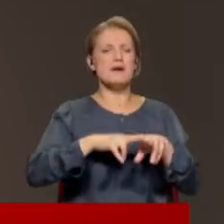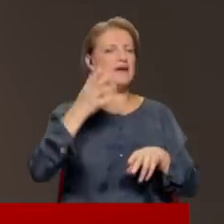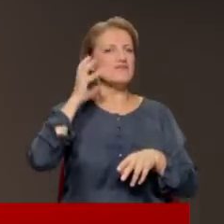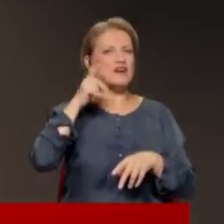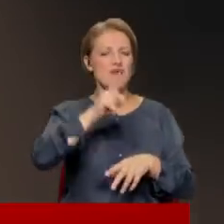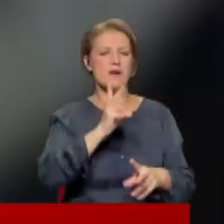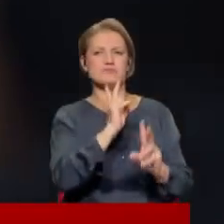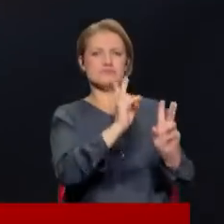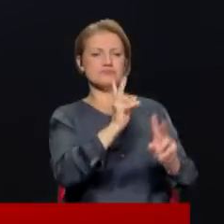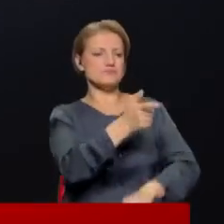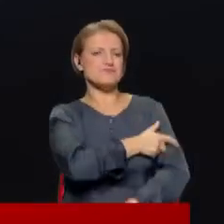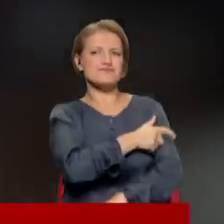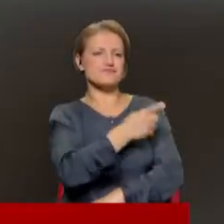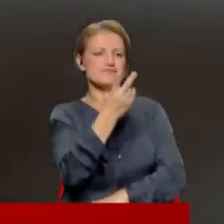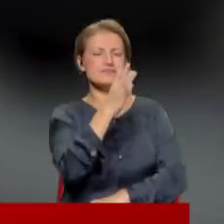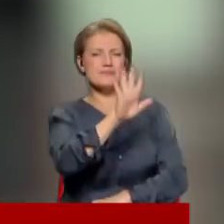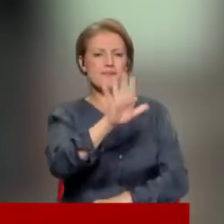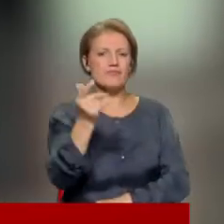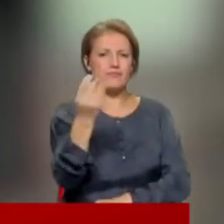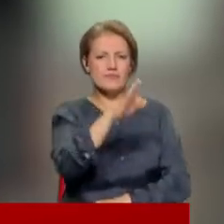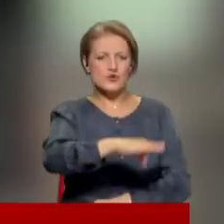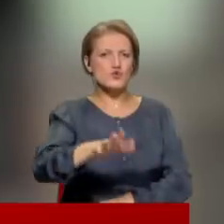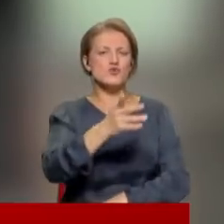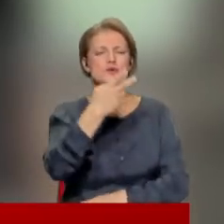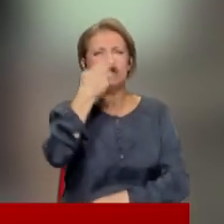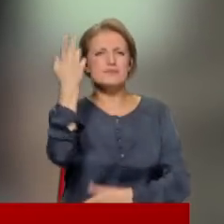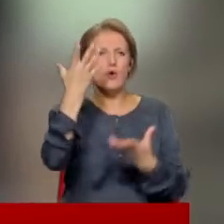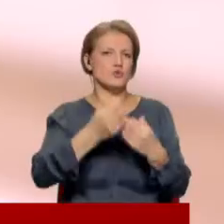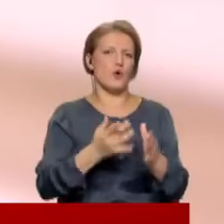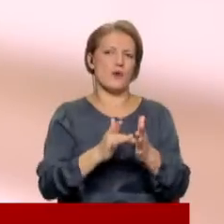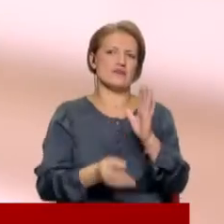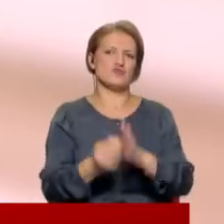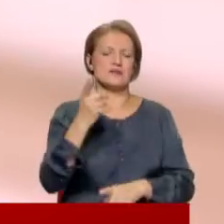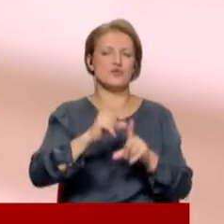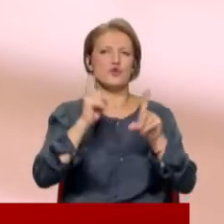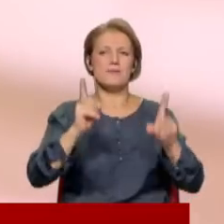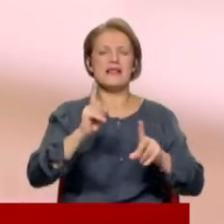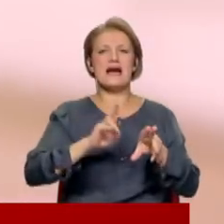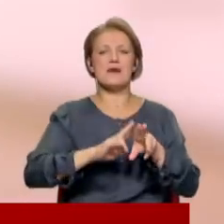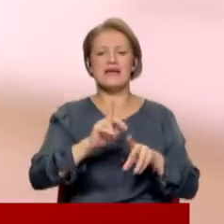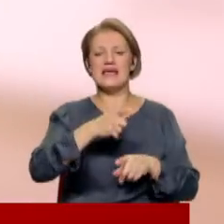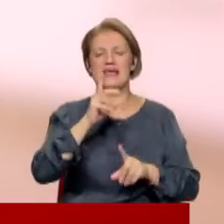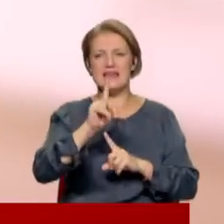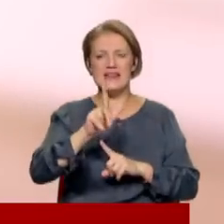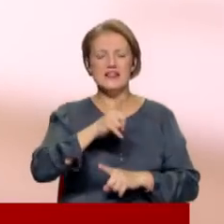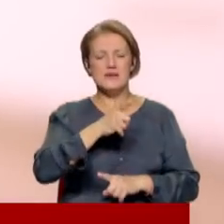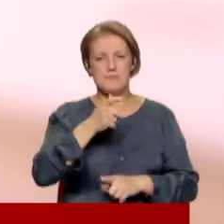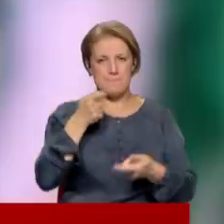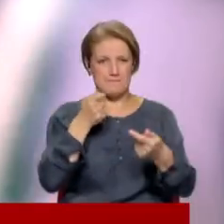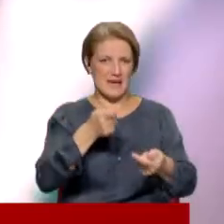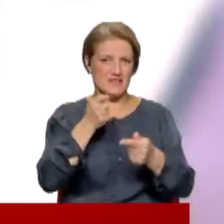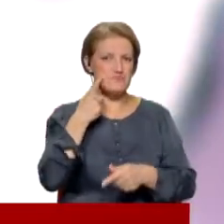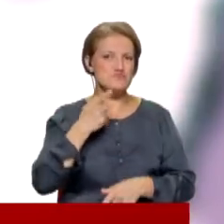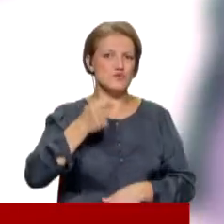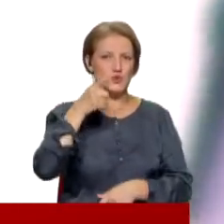Ensar Vakfı'na ait yurtta 45 çocuğun cinsel istismara uğradığı ortaya çıktı. Dönemin Karaman İl Milli Eğitim Müdürü Asım Sultanoğlu